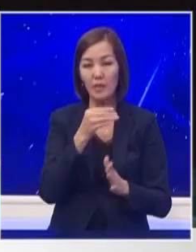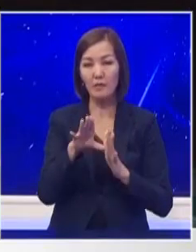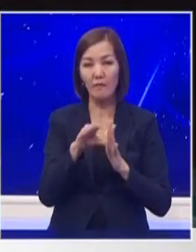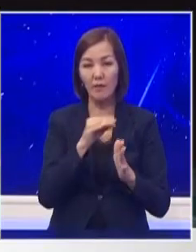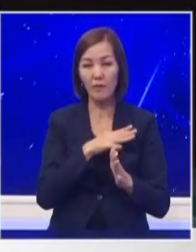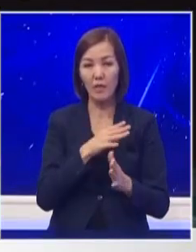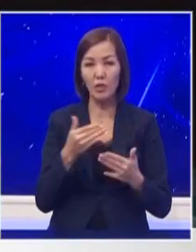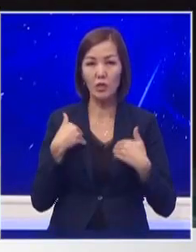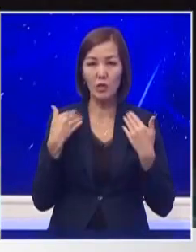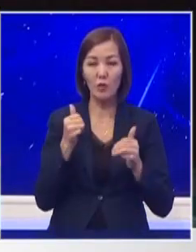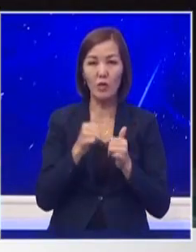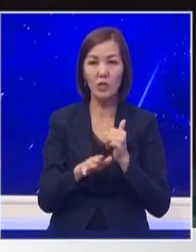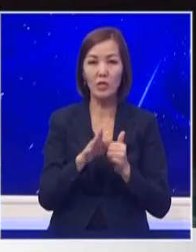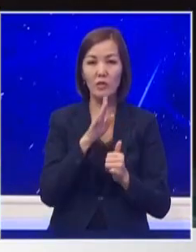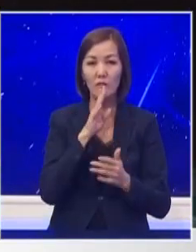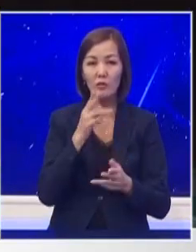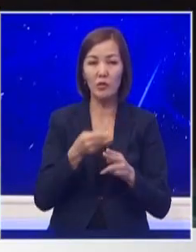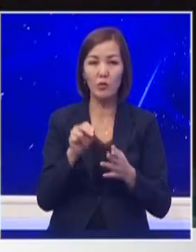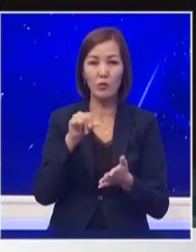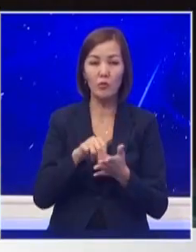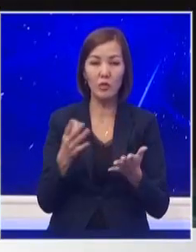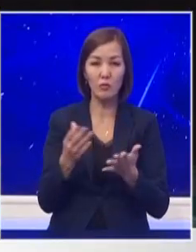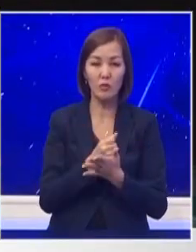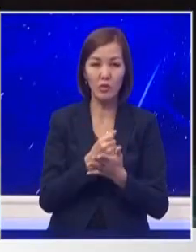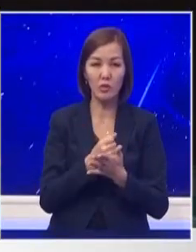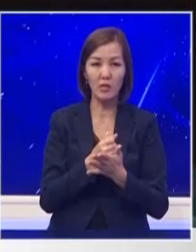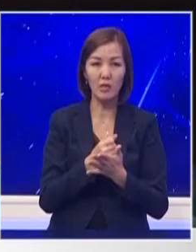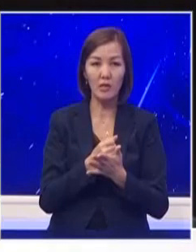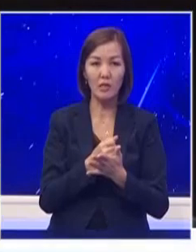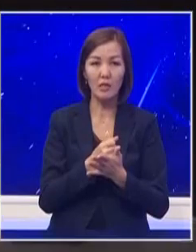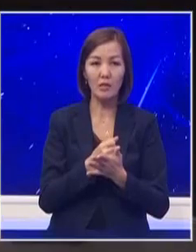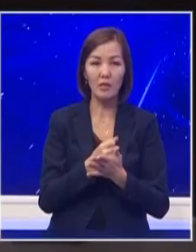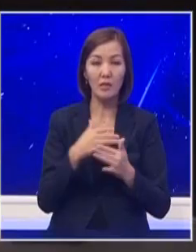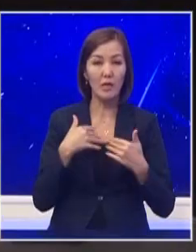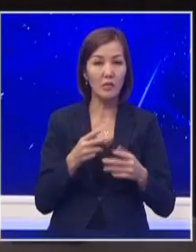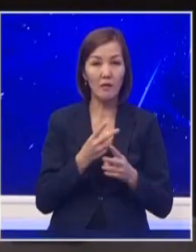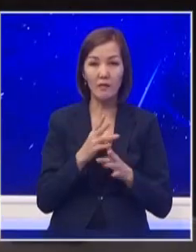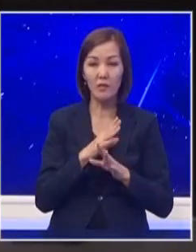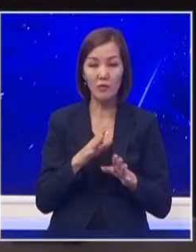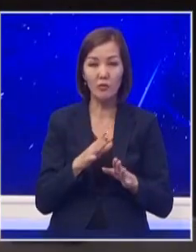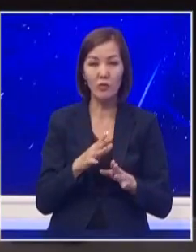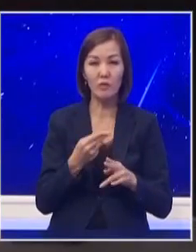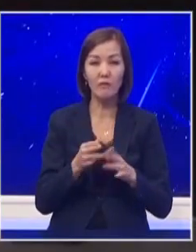желаю каждой девушки которая участвовали удачи никогда не отчаивайтесь